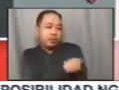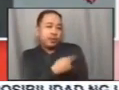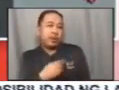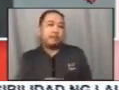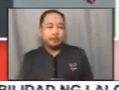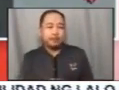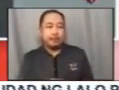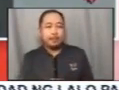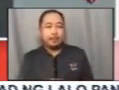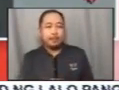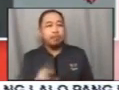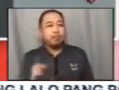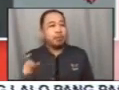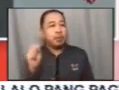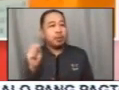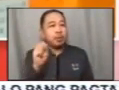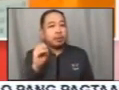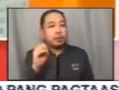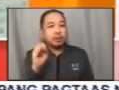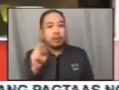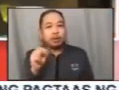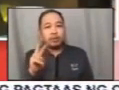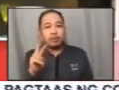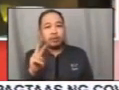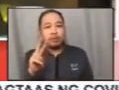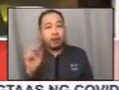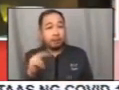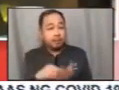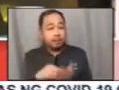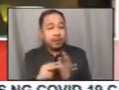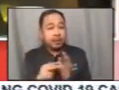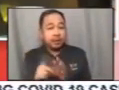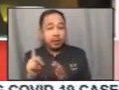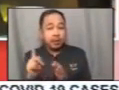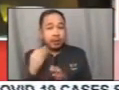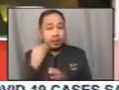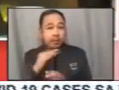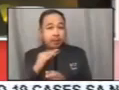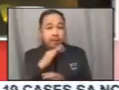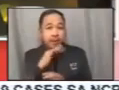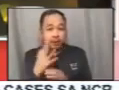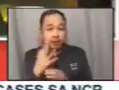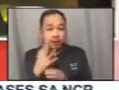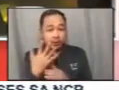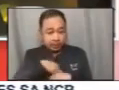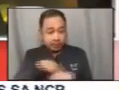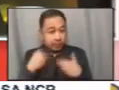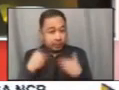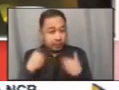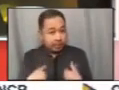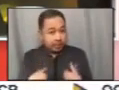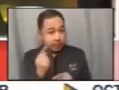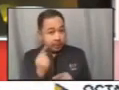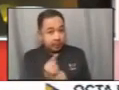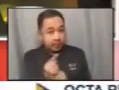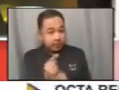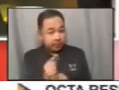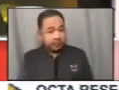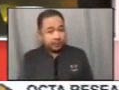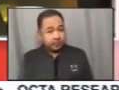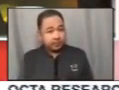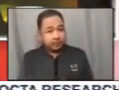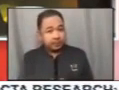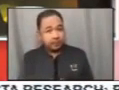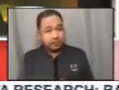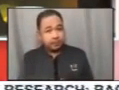treatment before. Opo. Hindi po talaga may iwasan ng mga tao po na matatakot dito po sa mga ituturok na